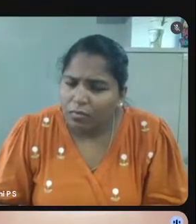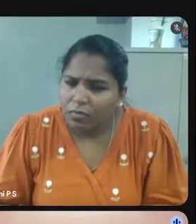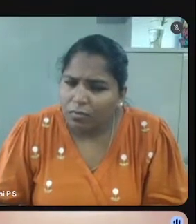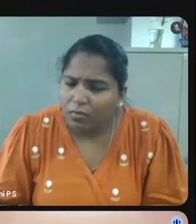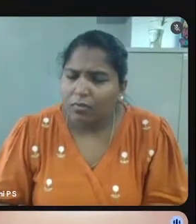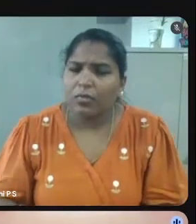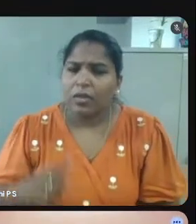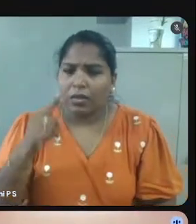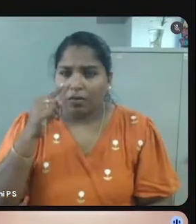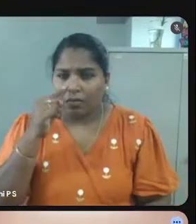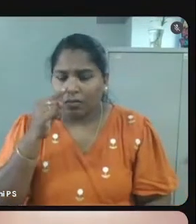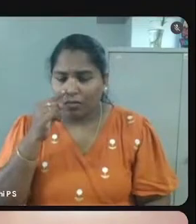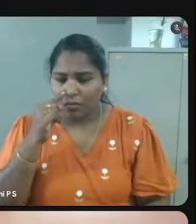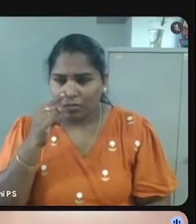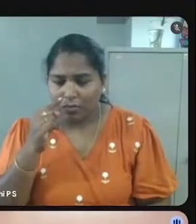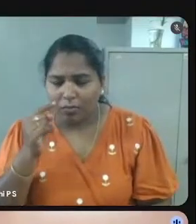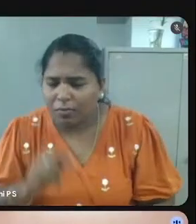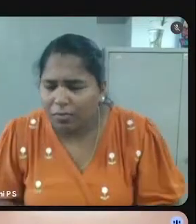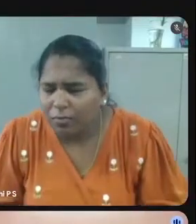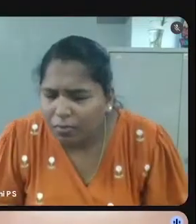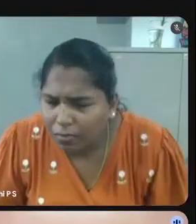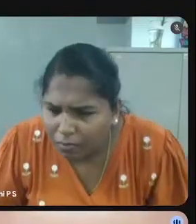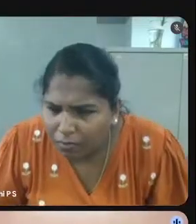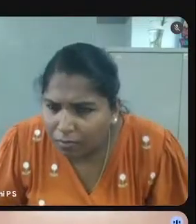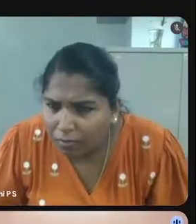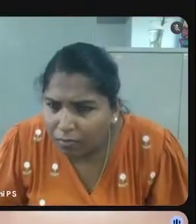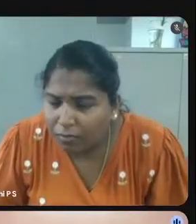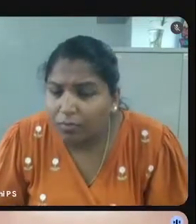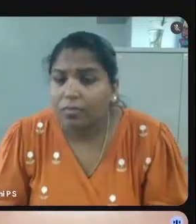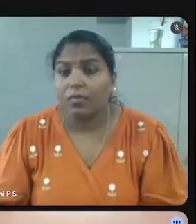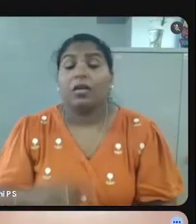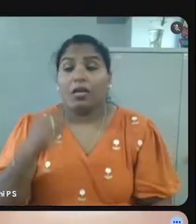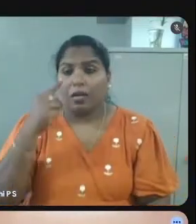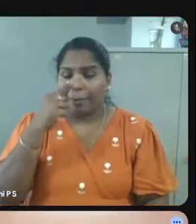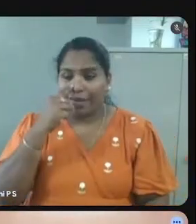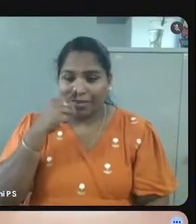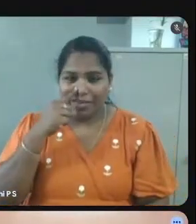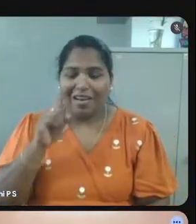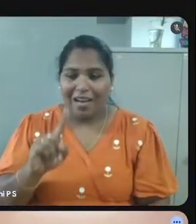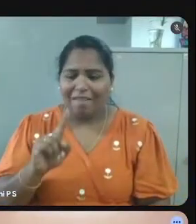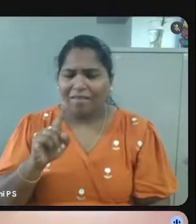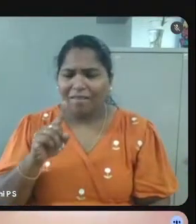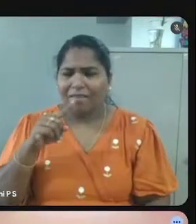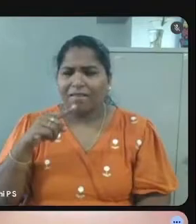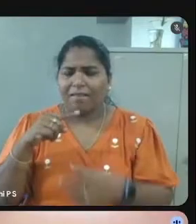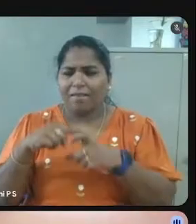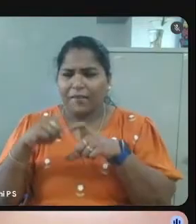ഡ്രീമിലുണ്ടാകുന്ന അതെ അതെ അതെ അതെ അതല്ലേ ഉദ്ദേശിച്ചത്? അതെ അതെ.